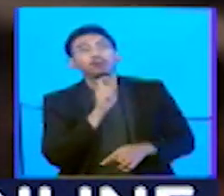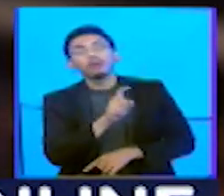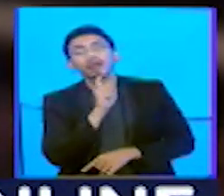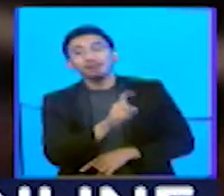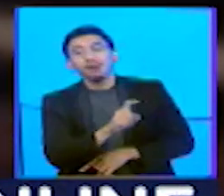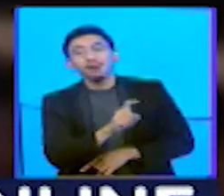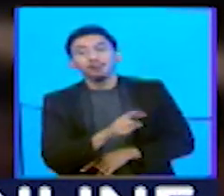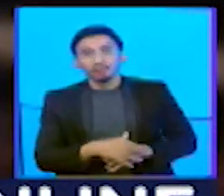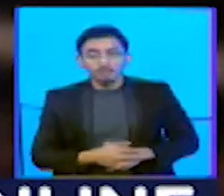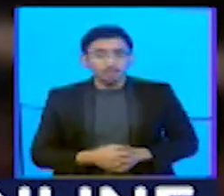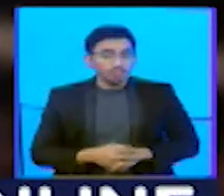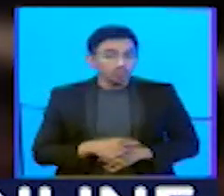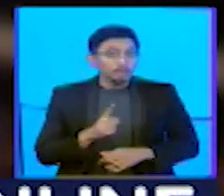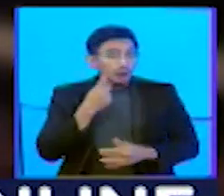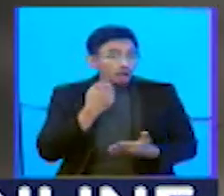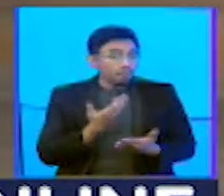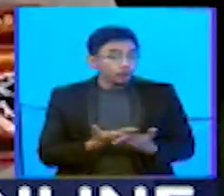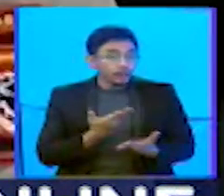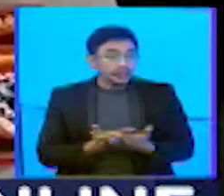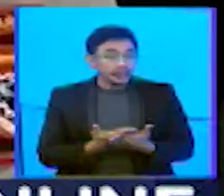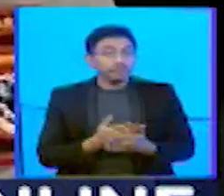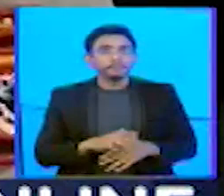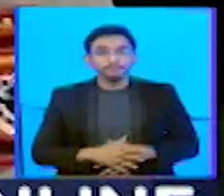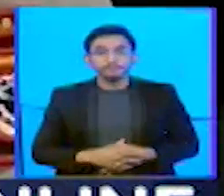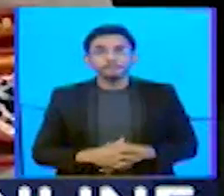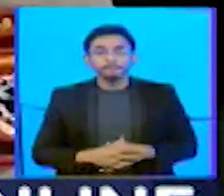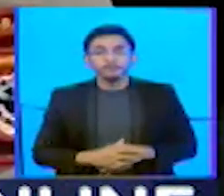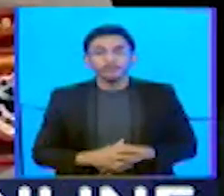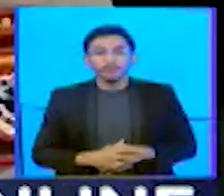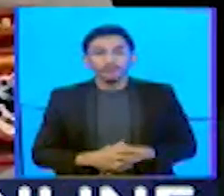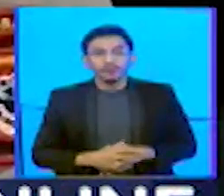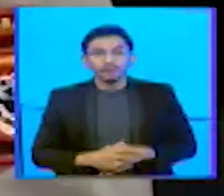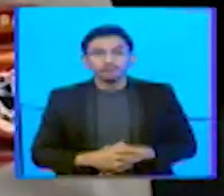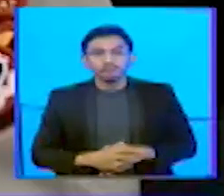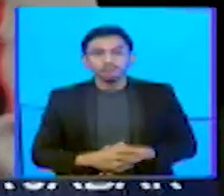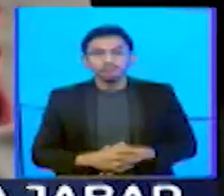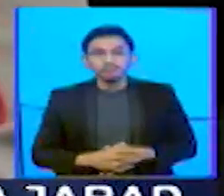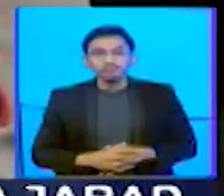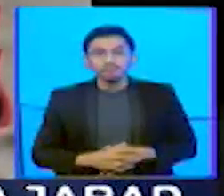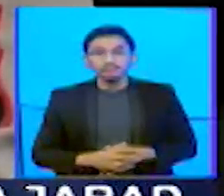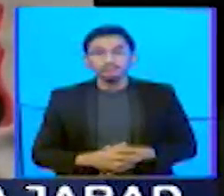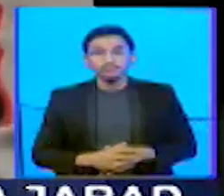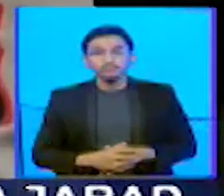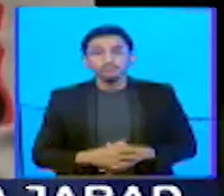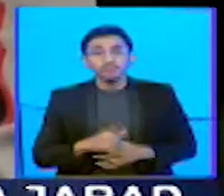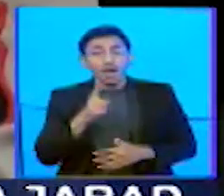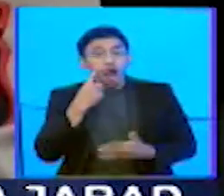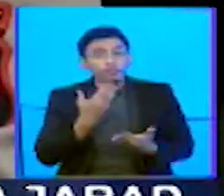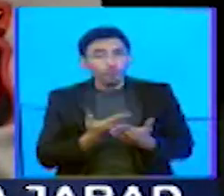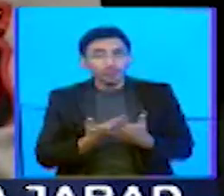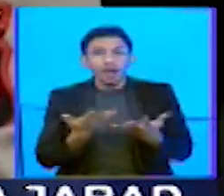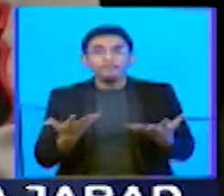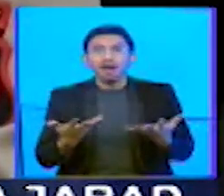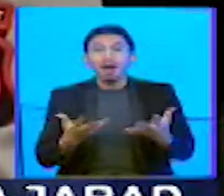barang bukti dalam tastea pelukan pemikiran posisi itu adalah alat kontrasepsi jadi